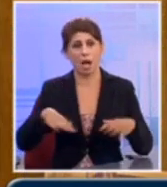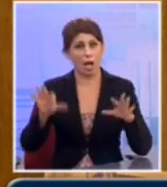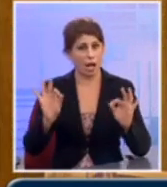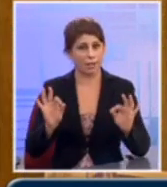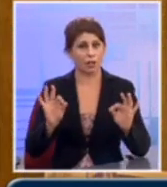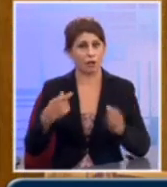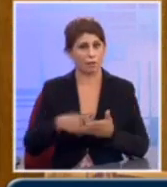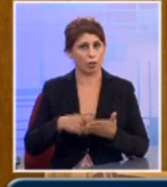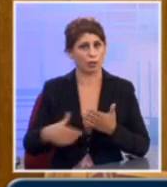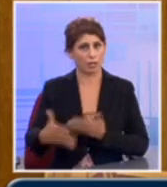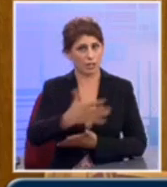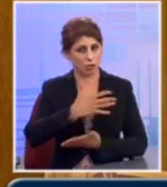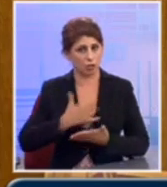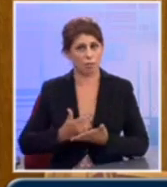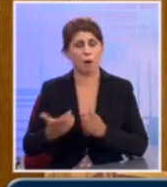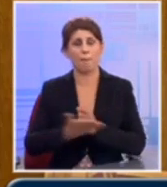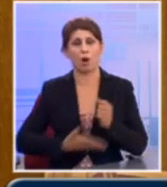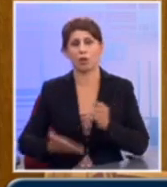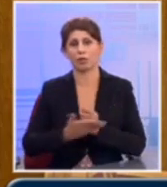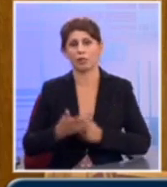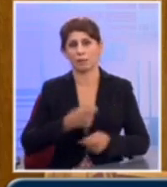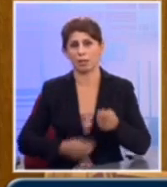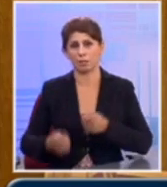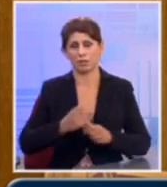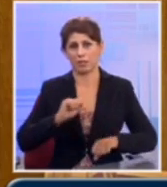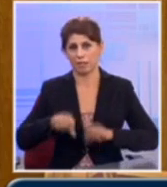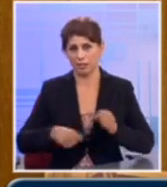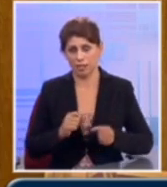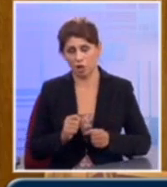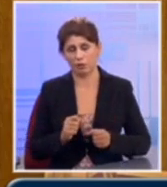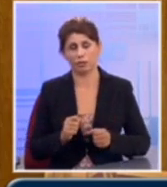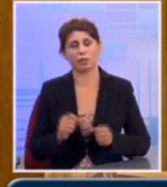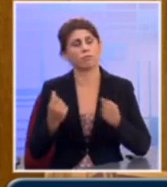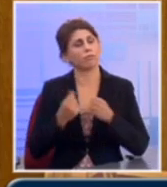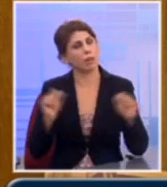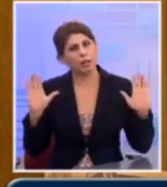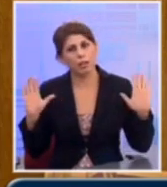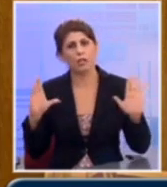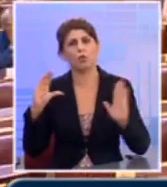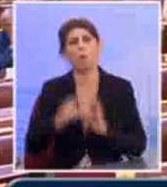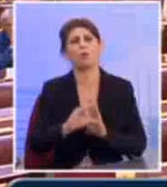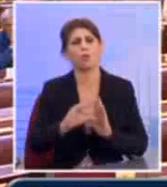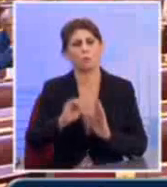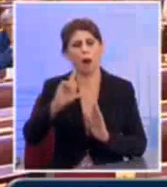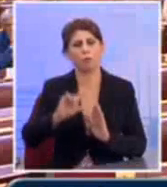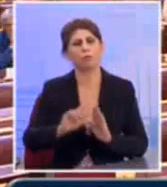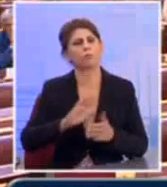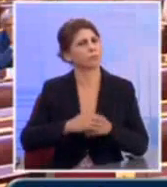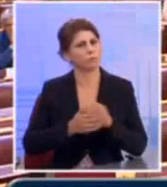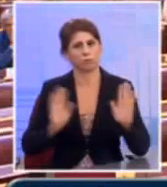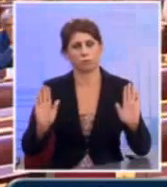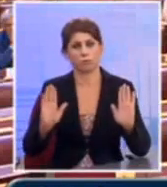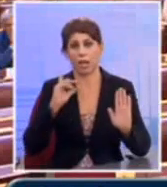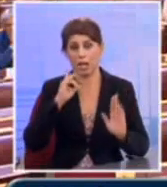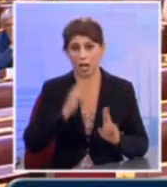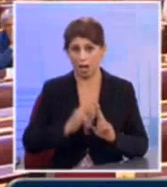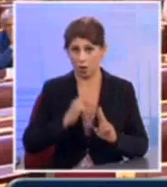φορολογούνταν ως εισόδημα από αγροτική επιχειρηματική δραστηριότητα ανεξαρτήτως ποσού επισημαίνεται ότι